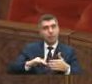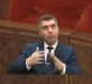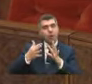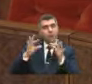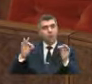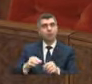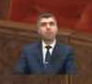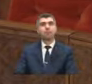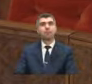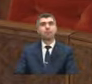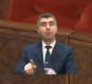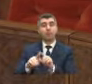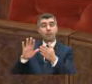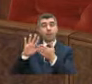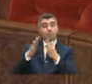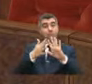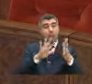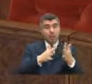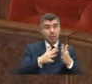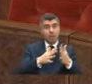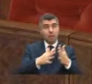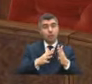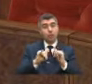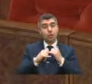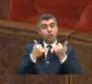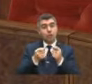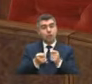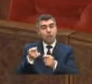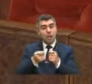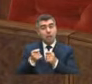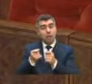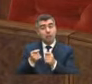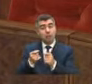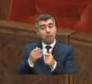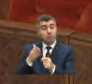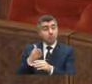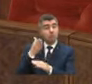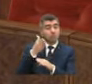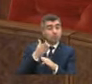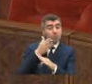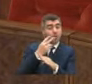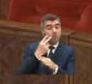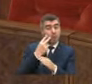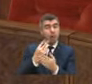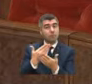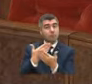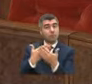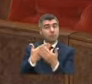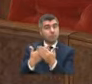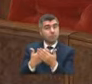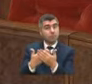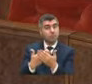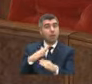المجال البيئي اللجنة خرجت، لكن في إطار التمركز كاينة لجان إقليمية. لجان، أي كنقول لك هناك لجان إقليمية رأسها السيد